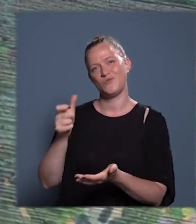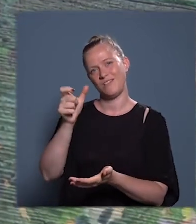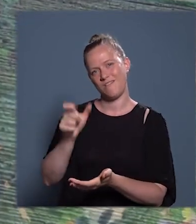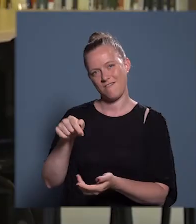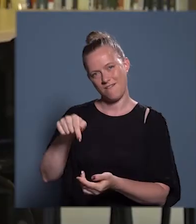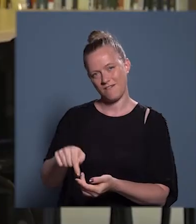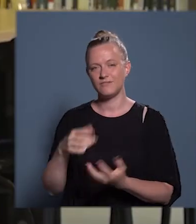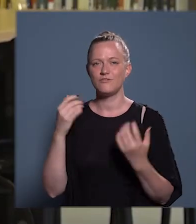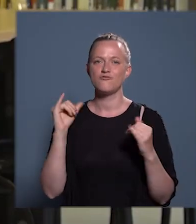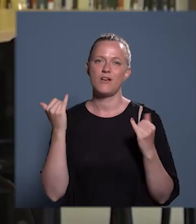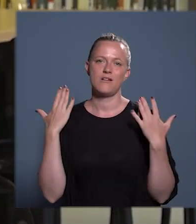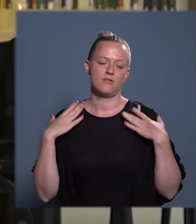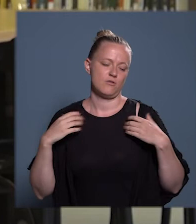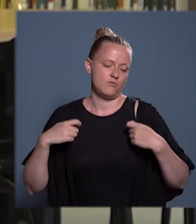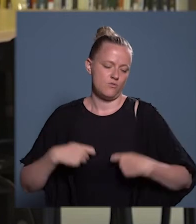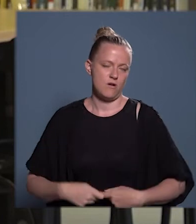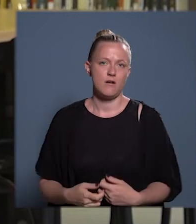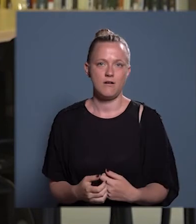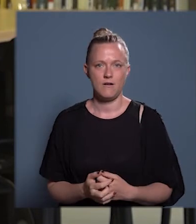sárga ruhában,